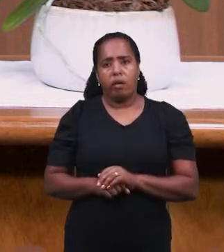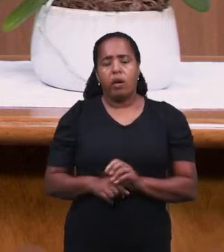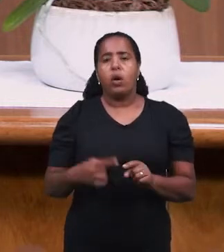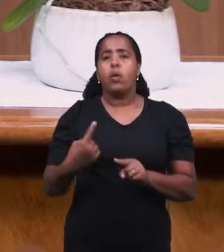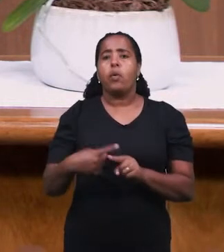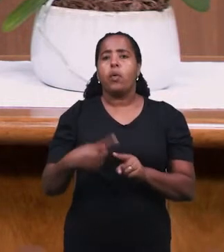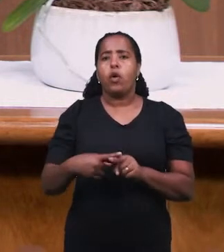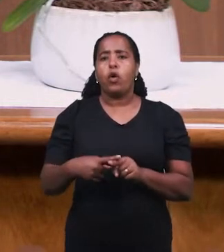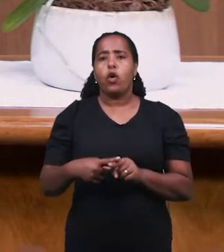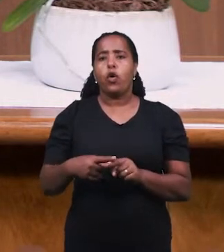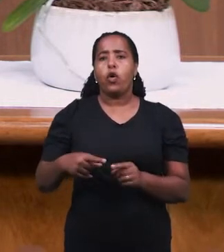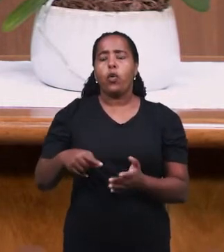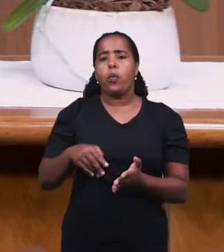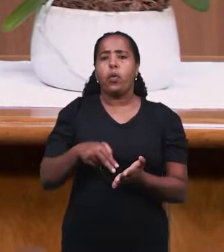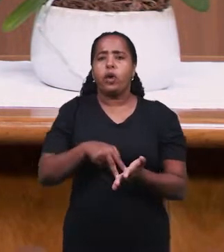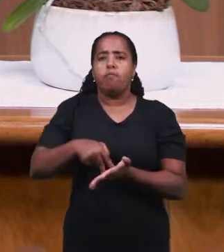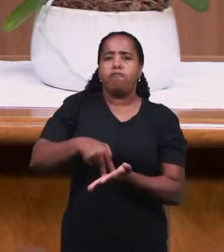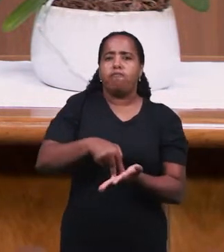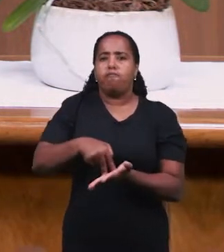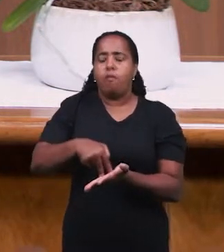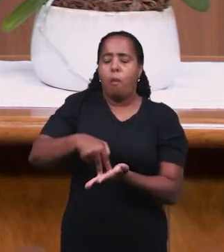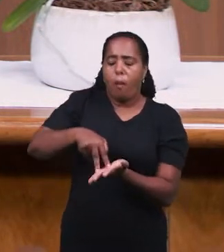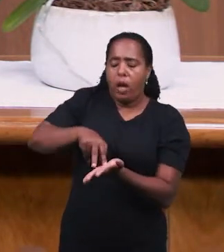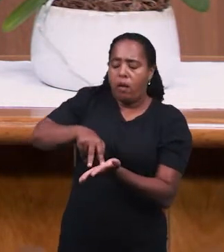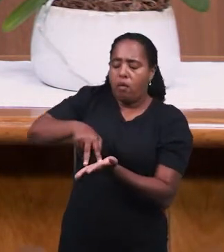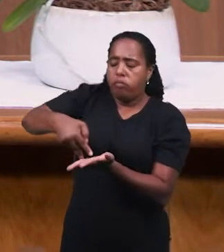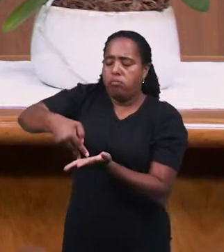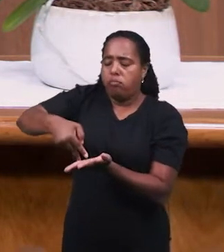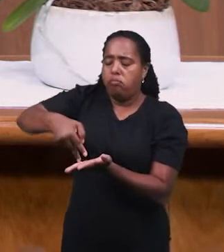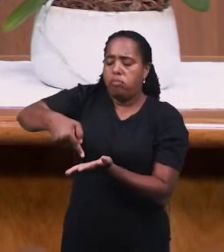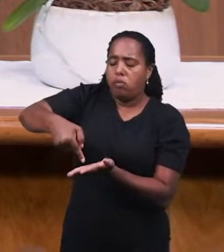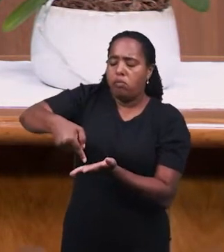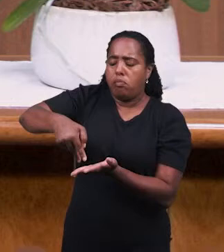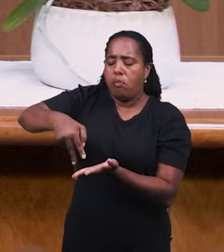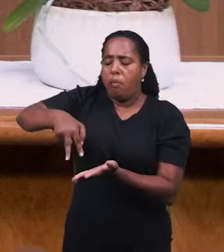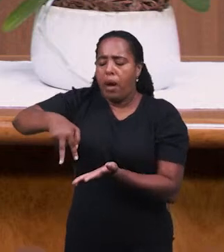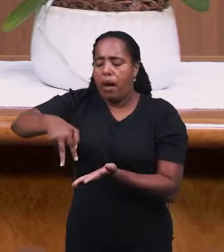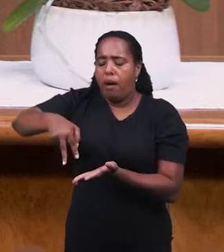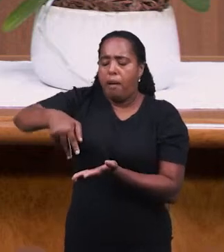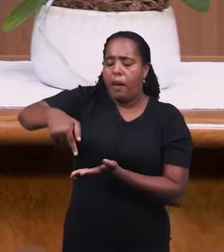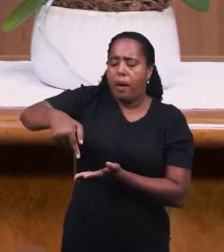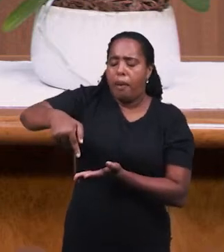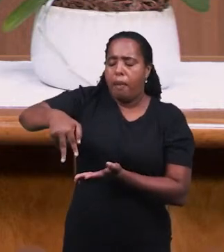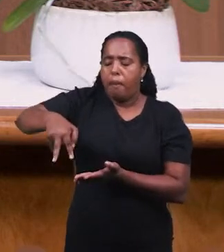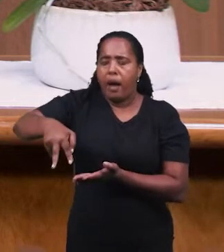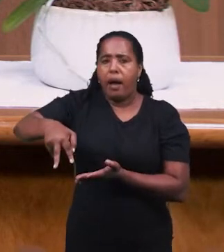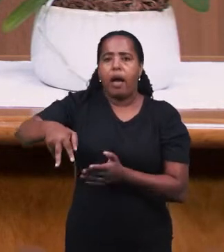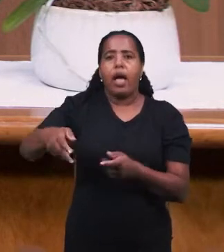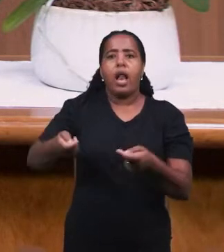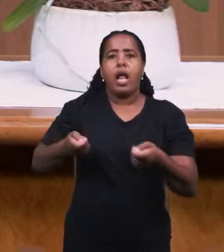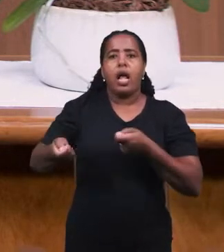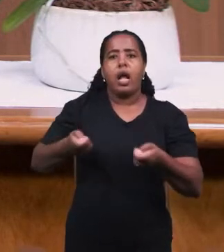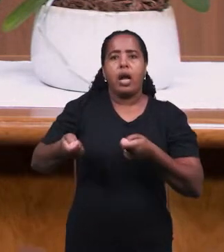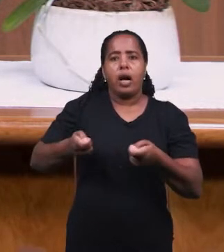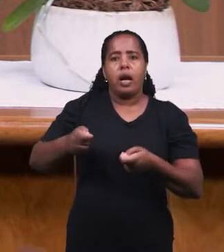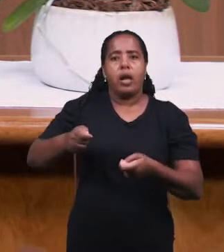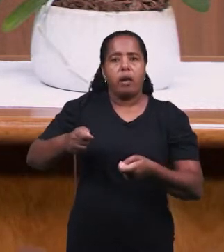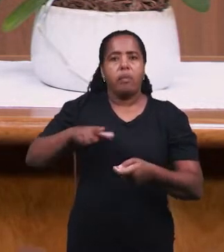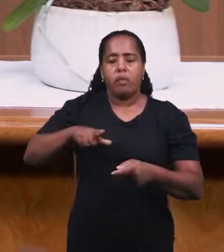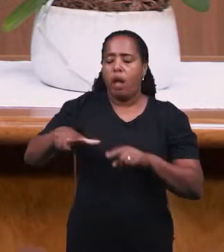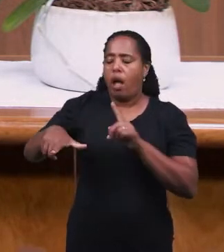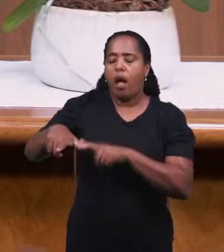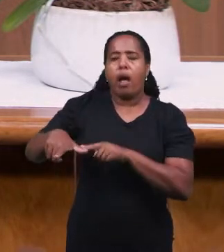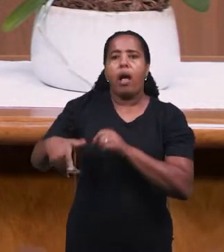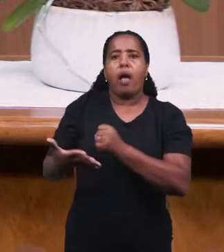c'est parce qu'il nous donne l'équilibre dans le changement de pas. Quand tu changes le